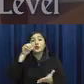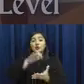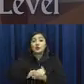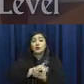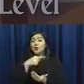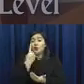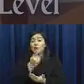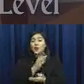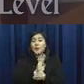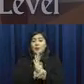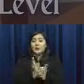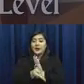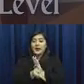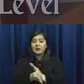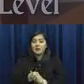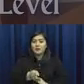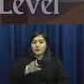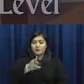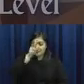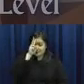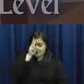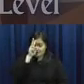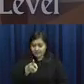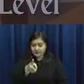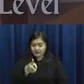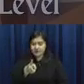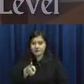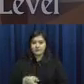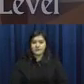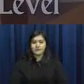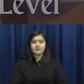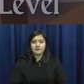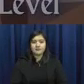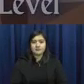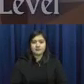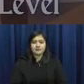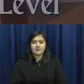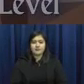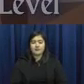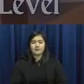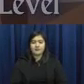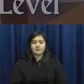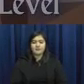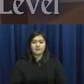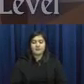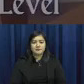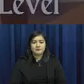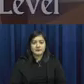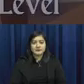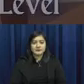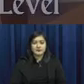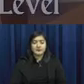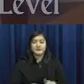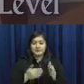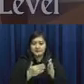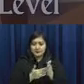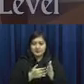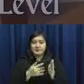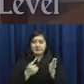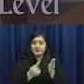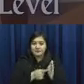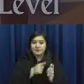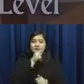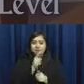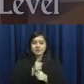see, lalabas yan. Na kaya ko po sinasabi sa inyo, mga kapatid, ito po eh, na, ito po yung pinaka-eksaktong realidad